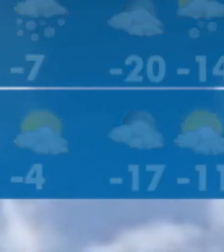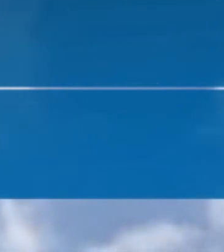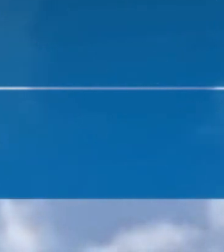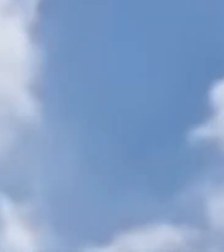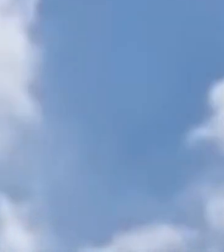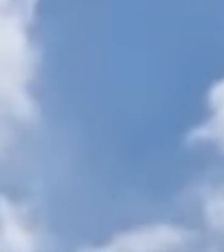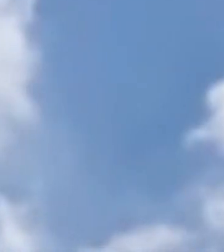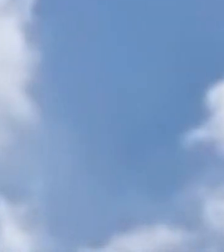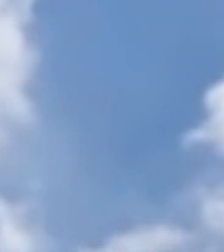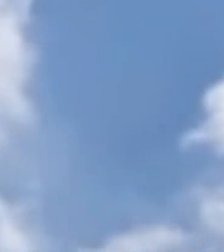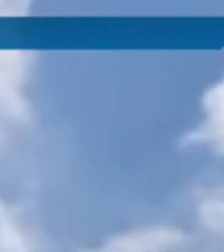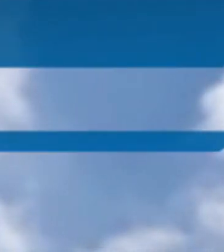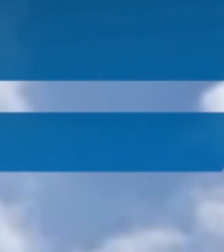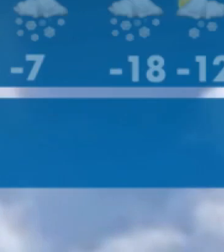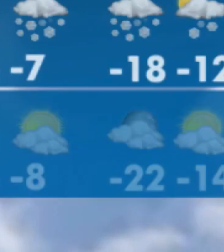хүйтэн.